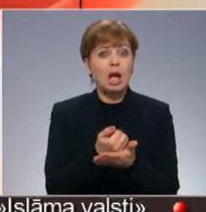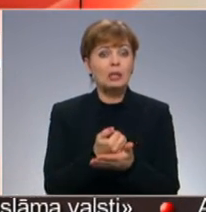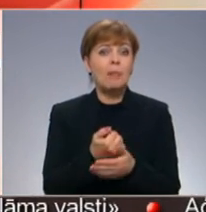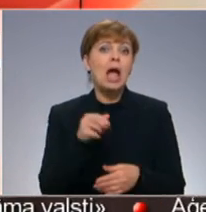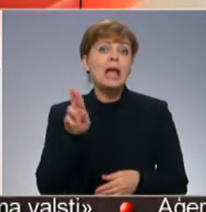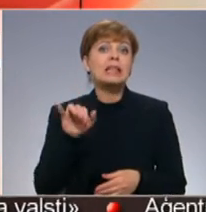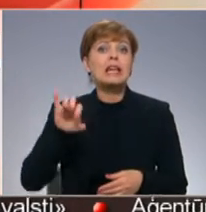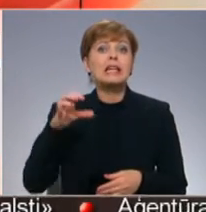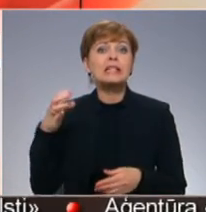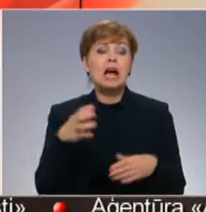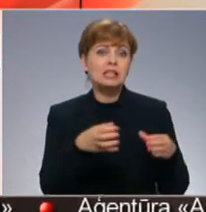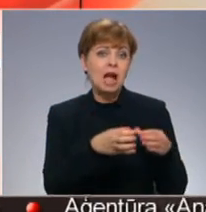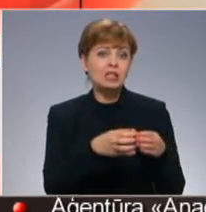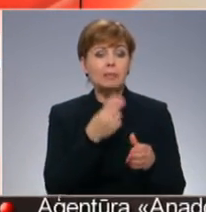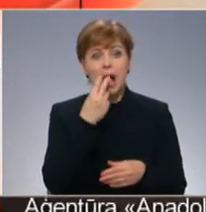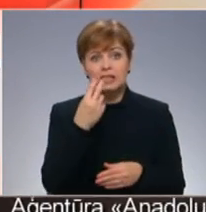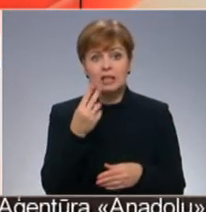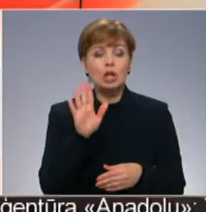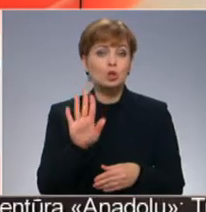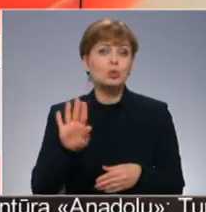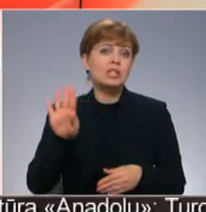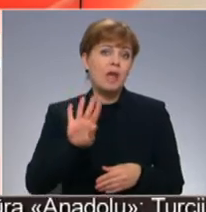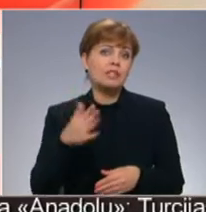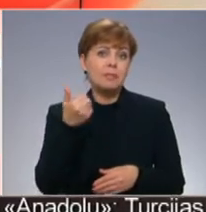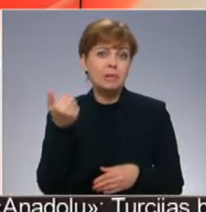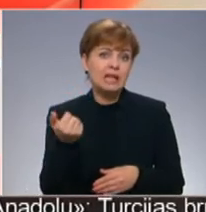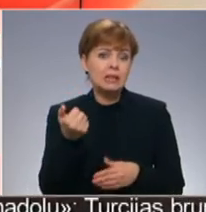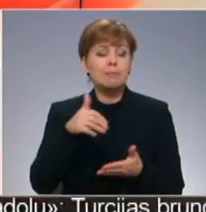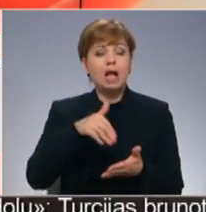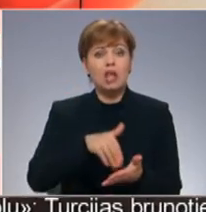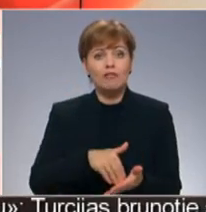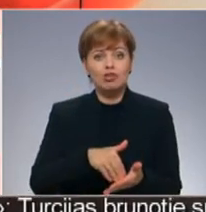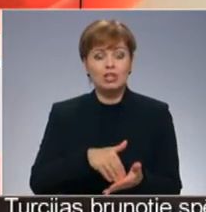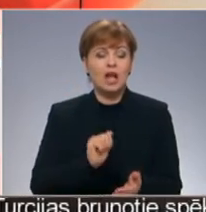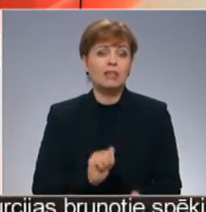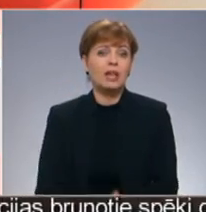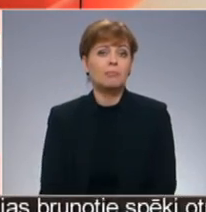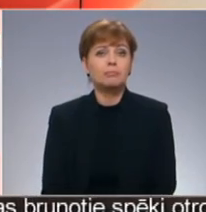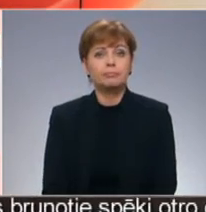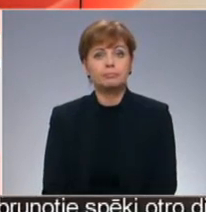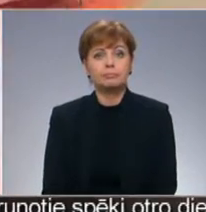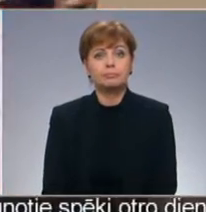Nīces ansamblis atskatījās uz saviem 95 pastāvēšanas gadiem un stāsta aizputs televīzija.